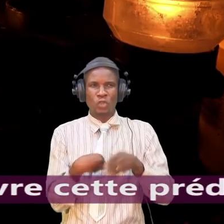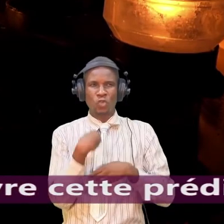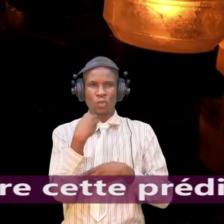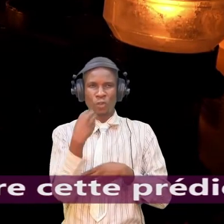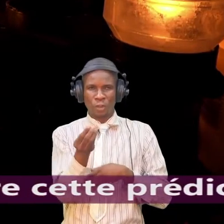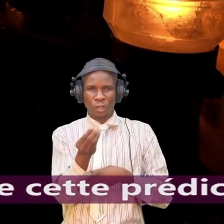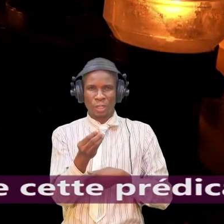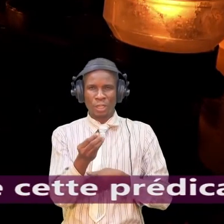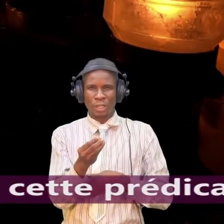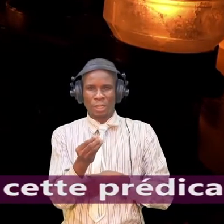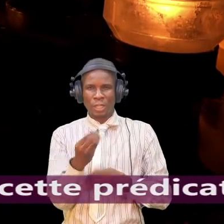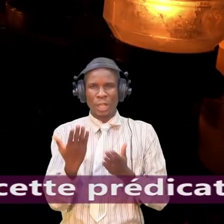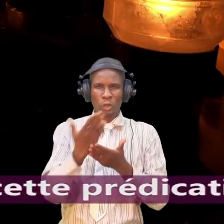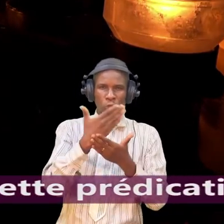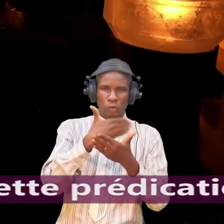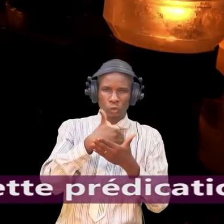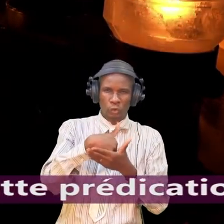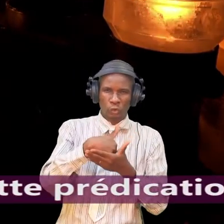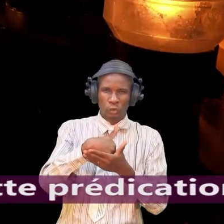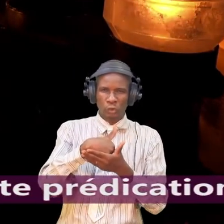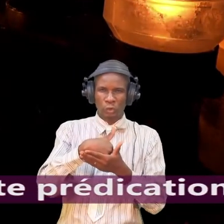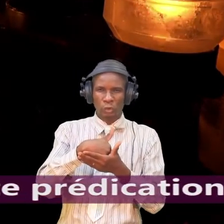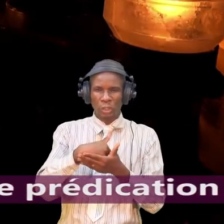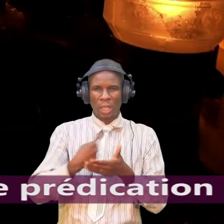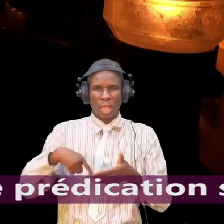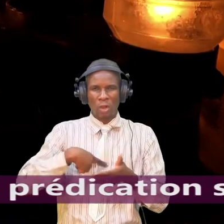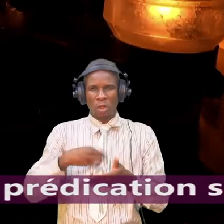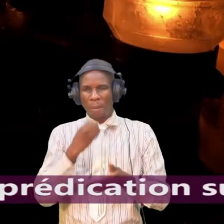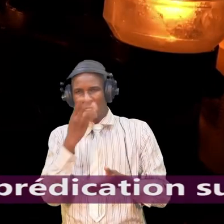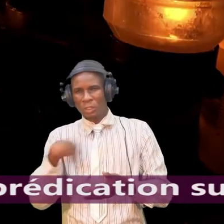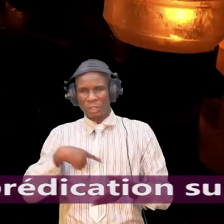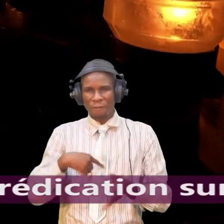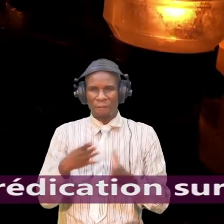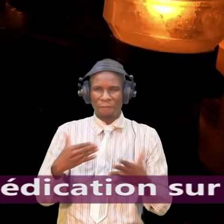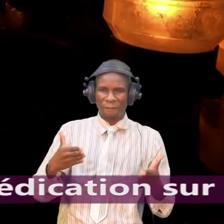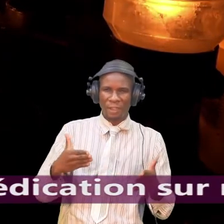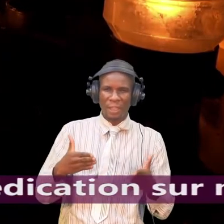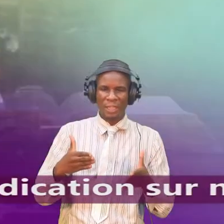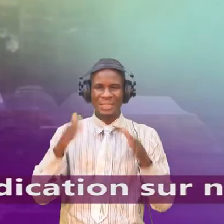sio matukio ya dini au matendo ya dini.